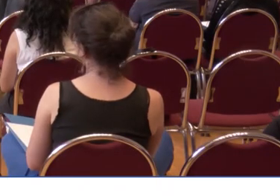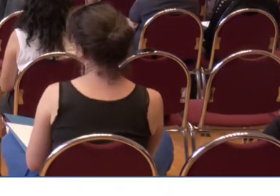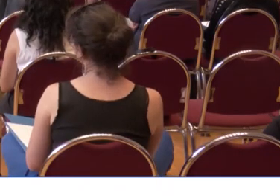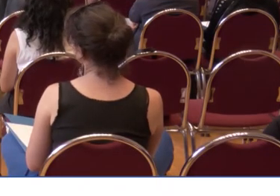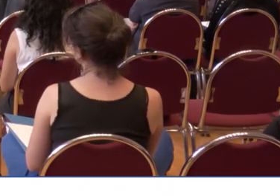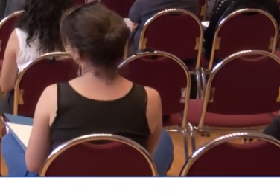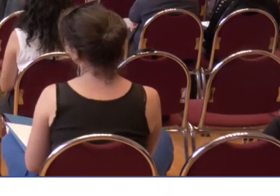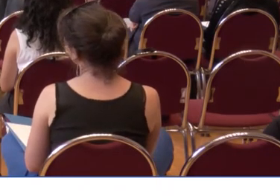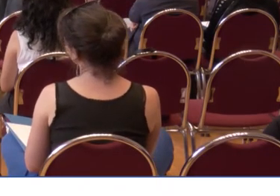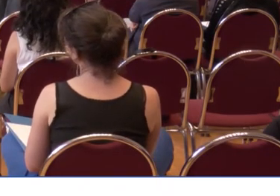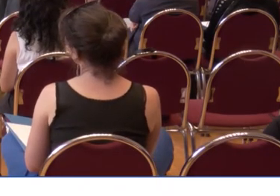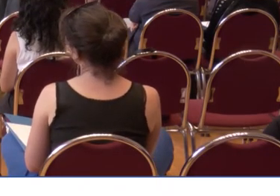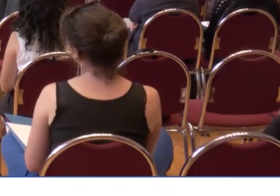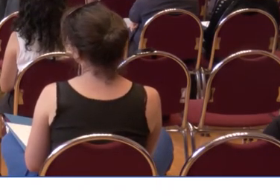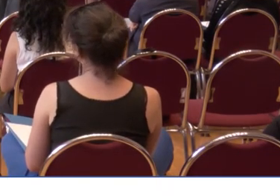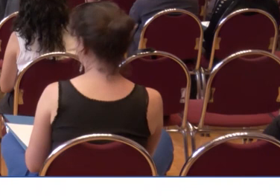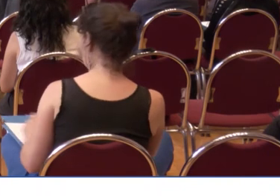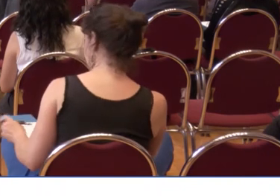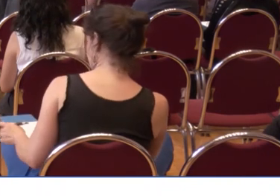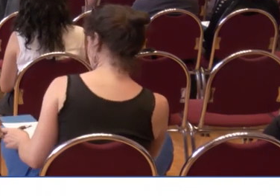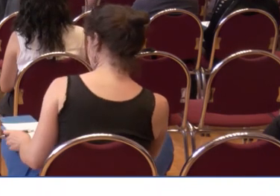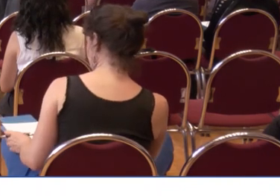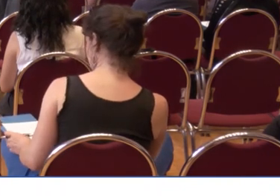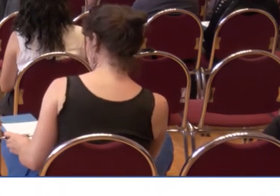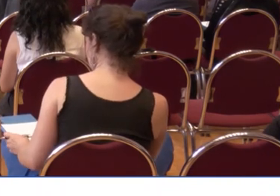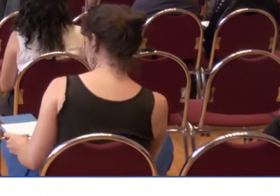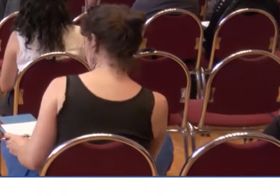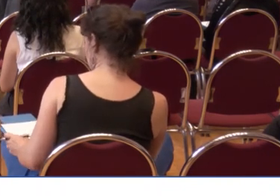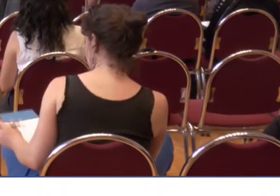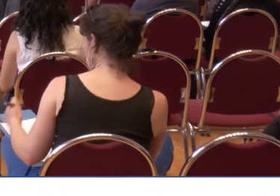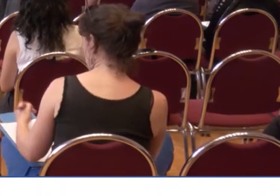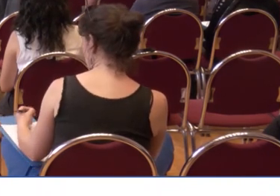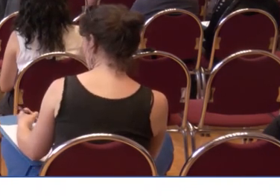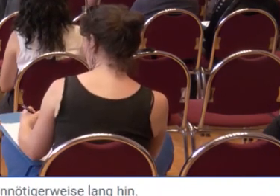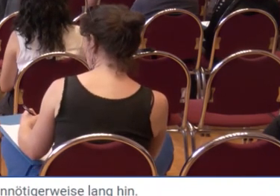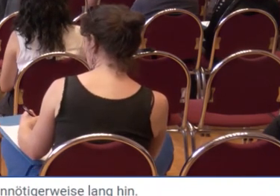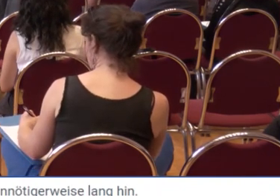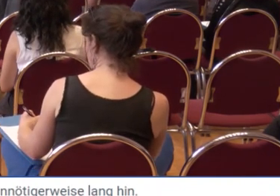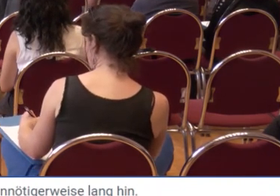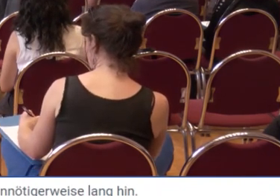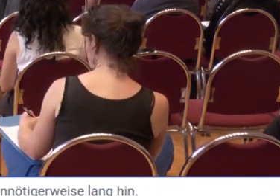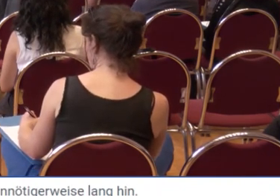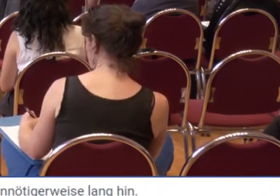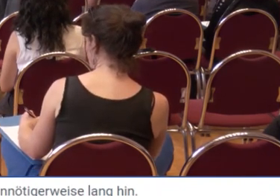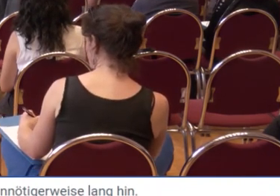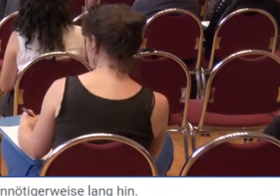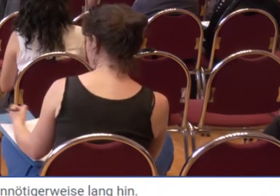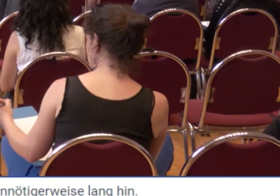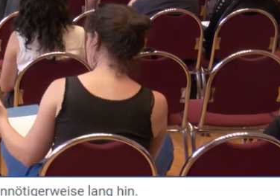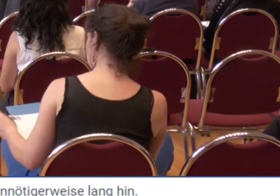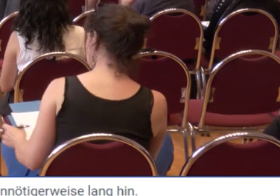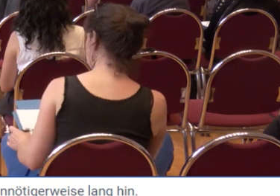ja also ich glaube es gibt eine eine Vorschrift im Rahmen von Paragraph 14 15